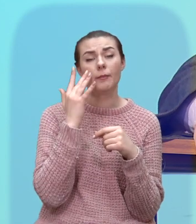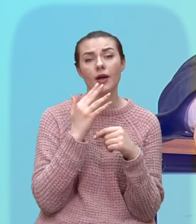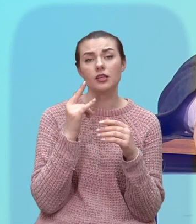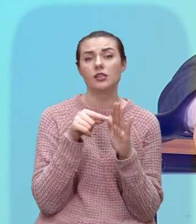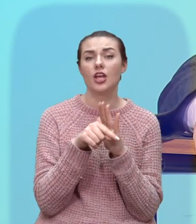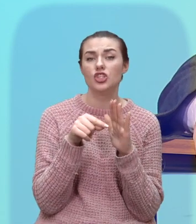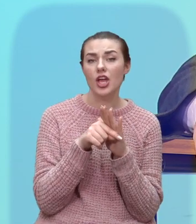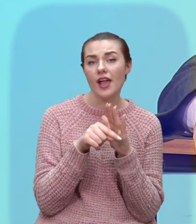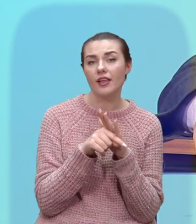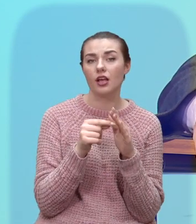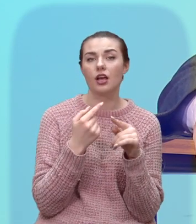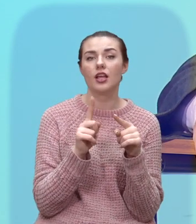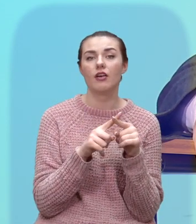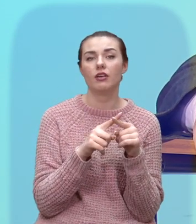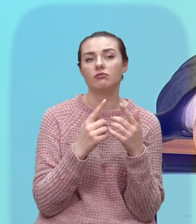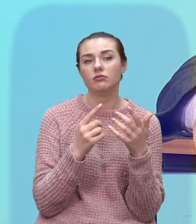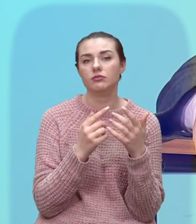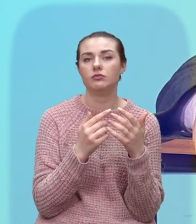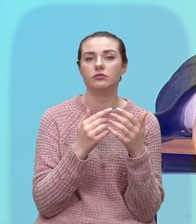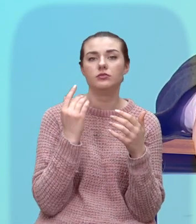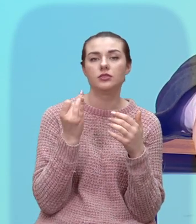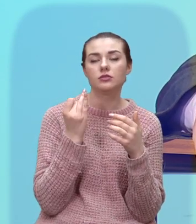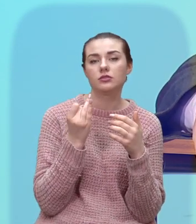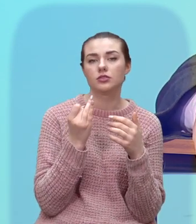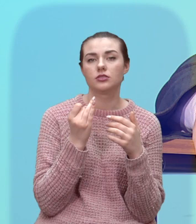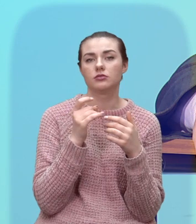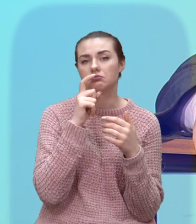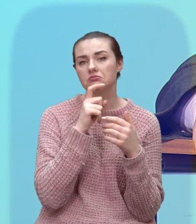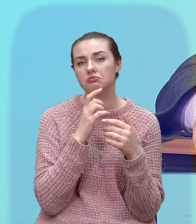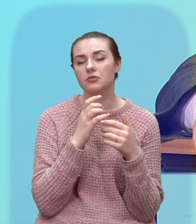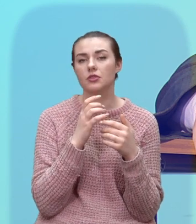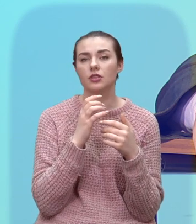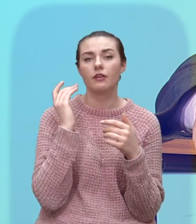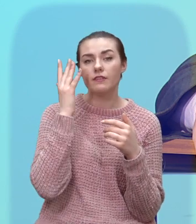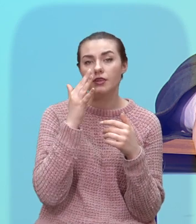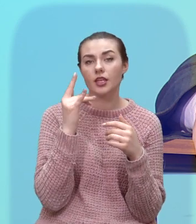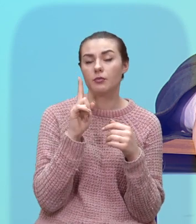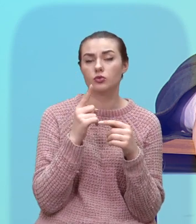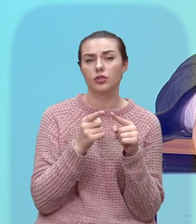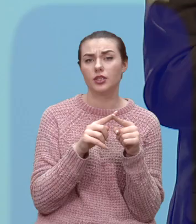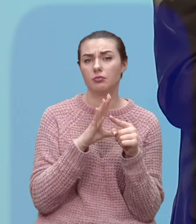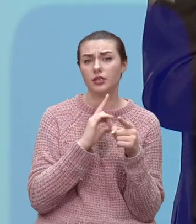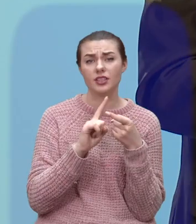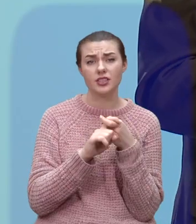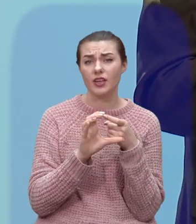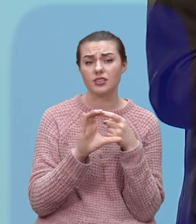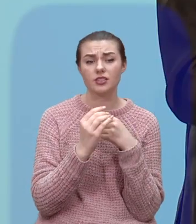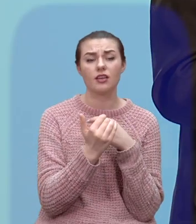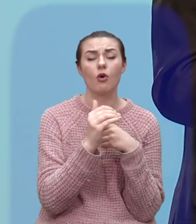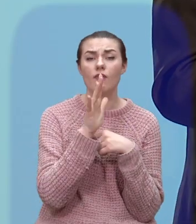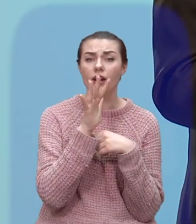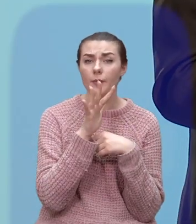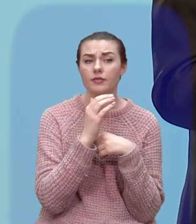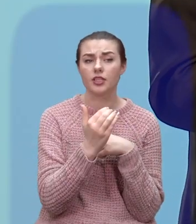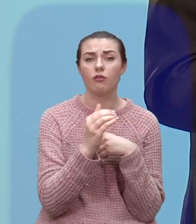сущность значение вот этого загадочного видения потому что оно не связано было с его временем